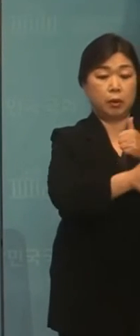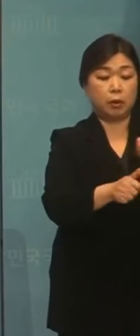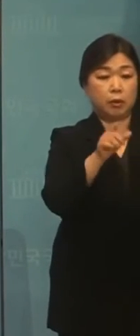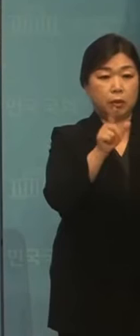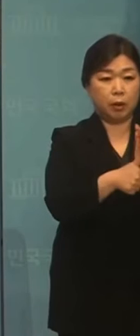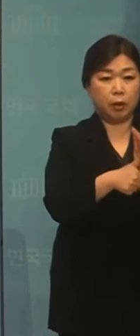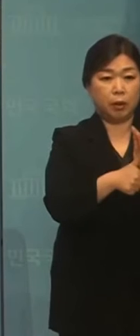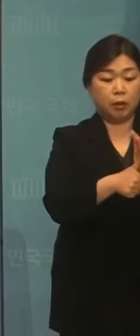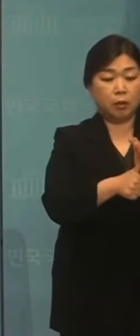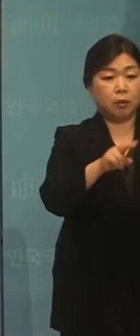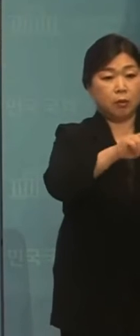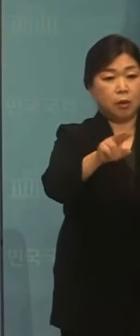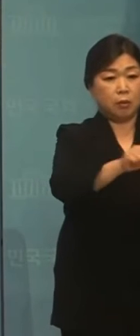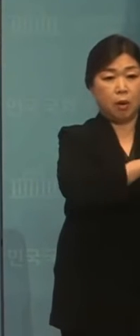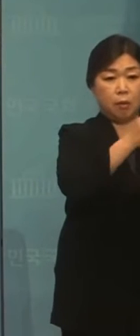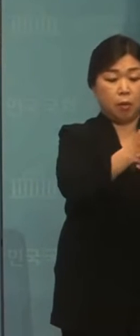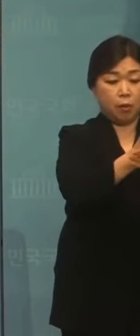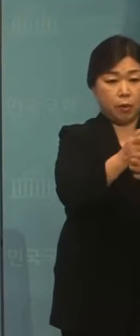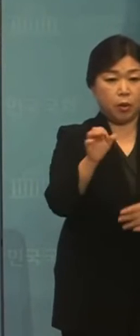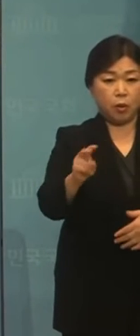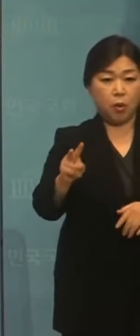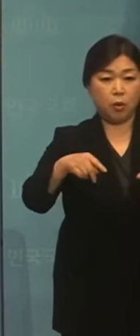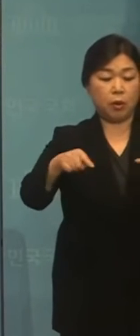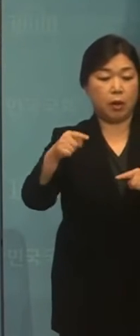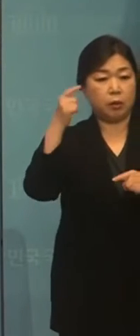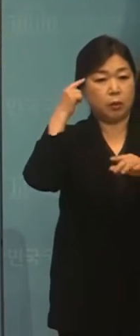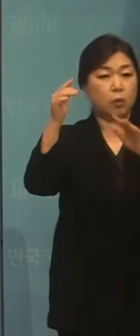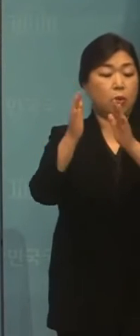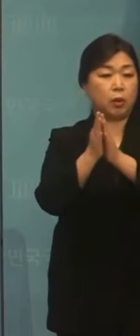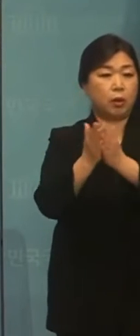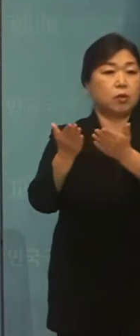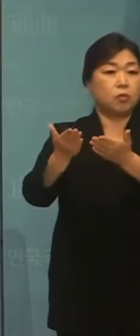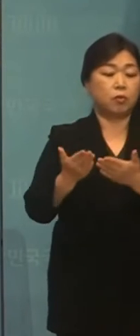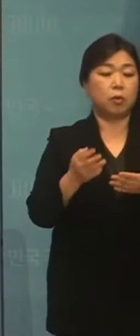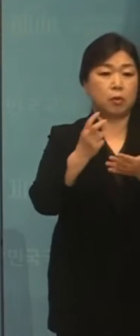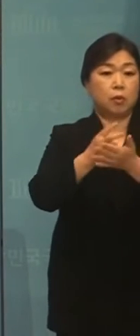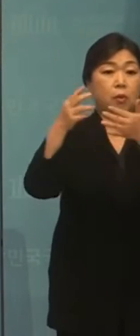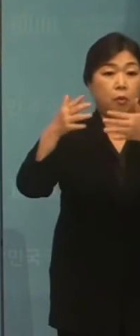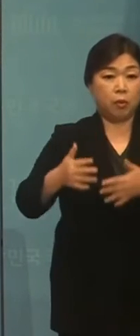개정안을 여당이 동의해준 조건으로 야당은